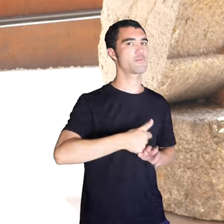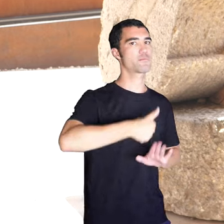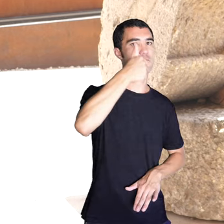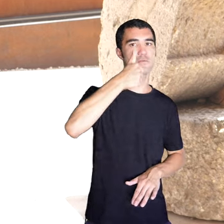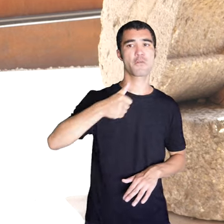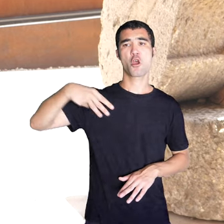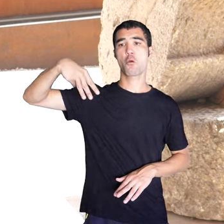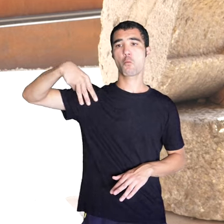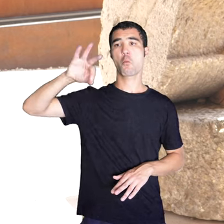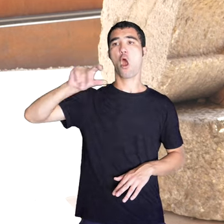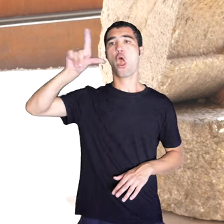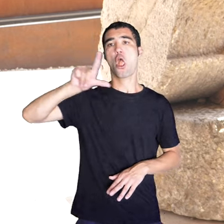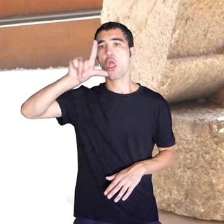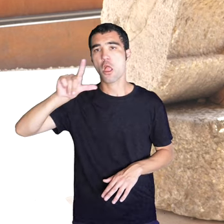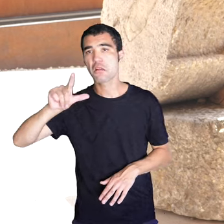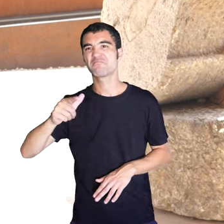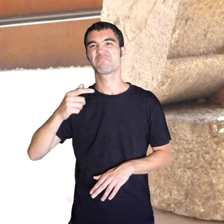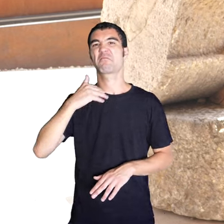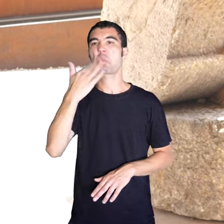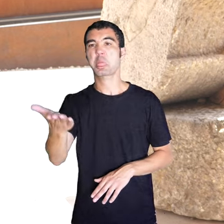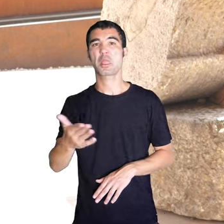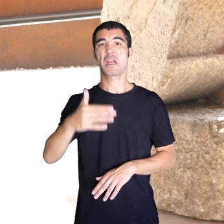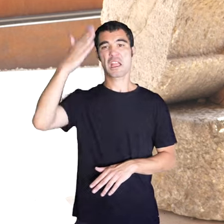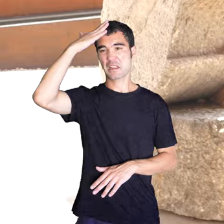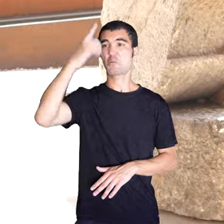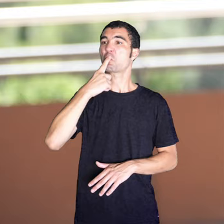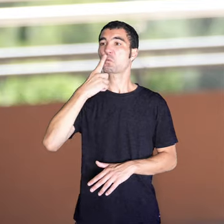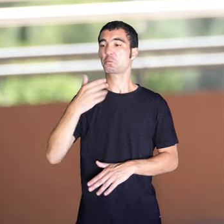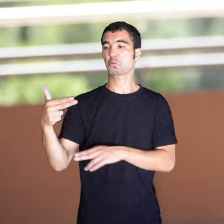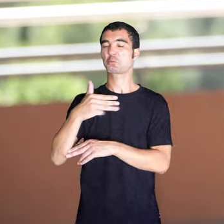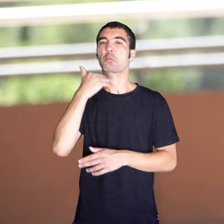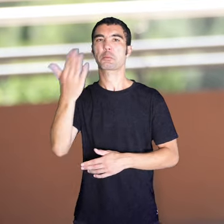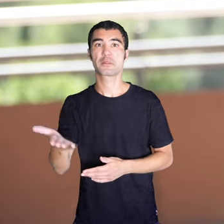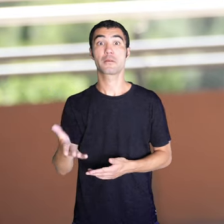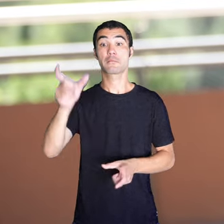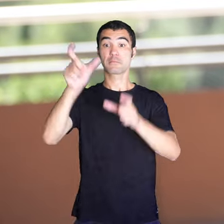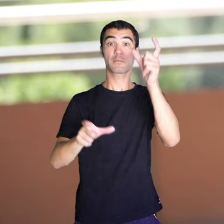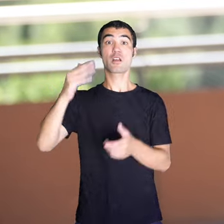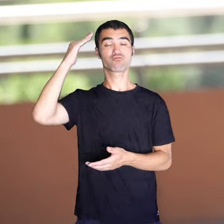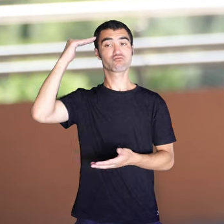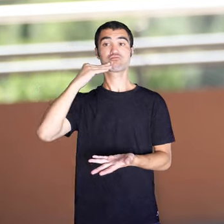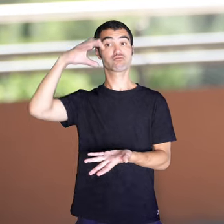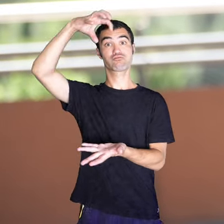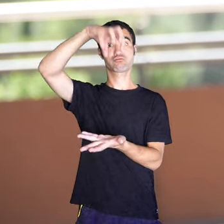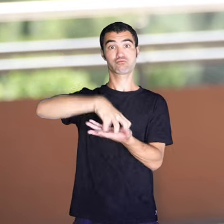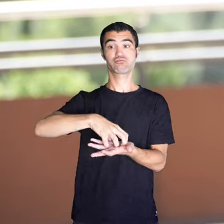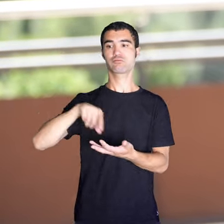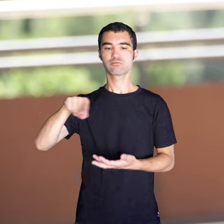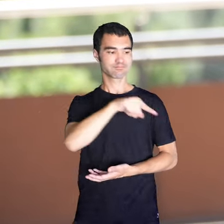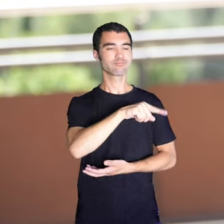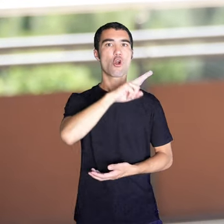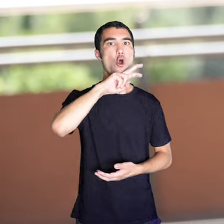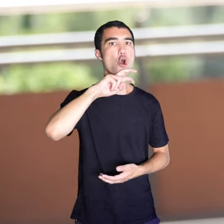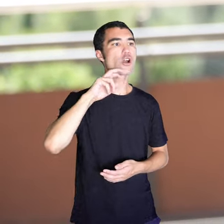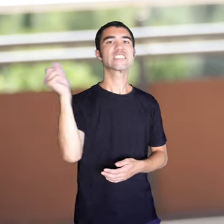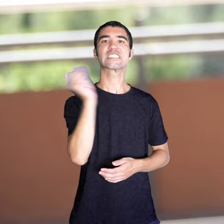que els molls o un carro roig. Perquè la gent de les finques, ni aquell peix el podia conservar,